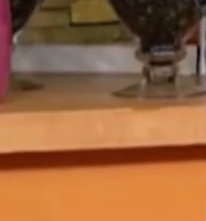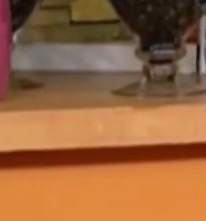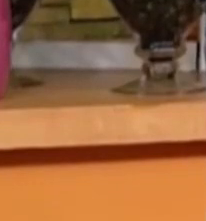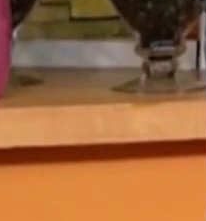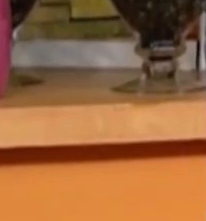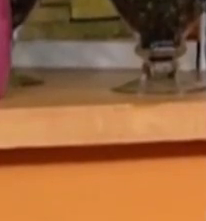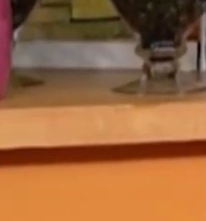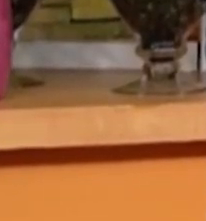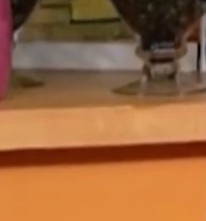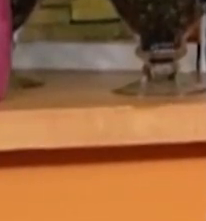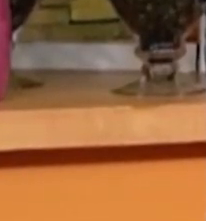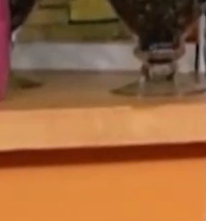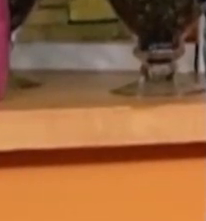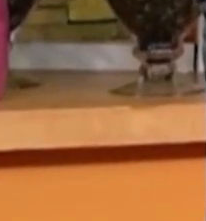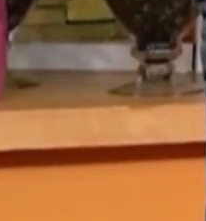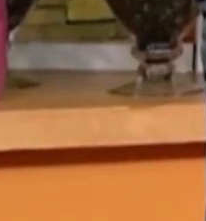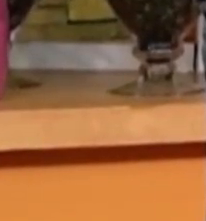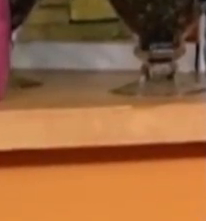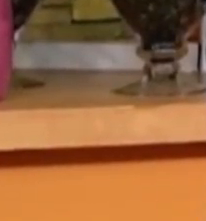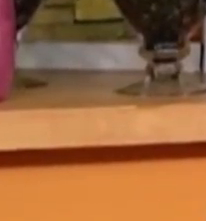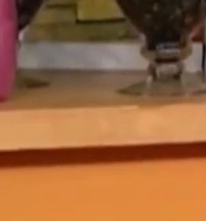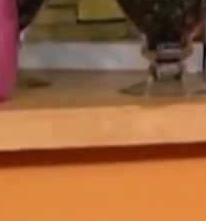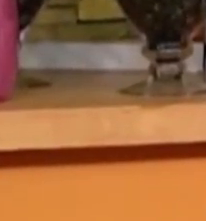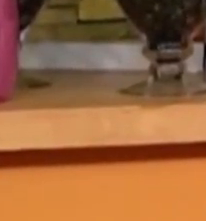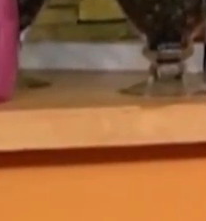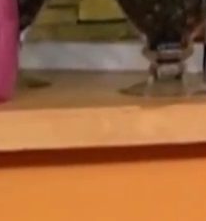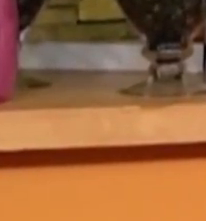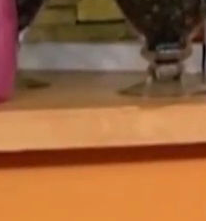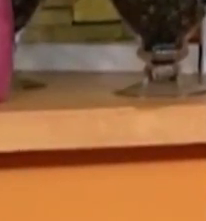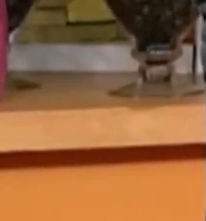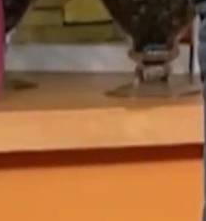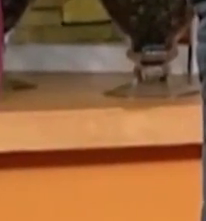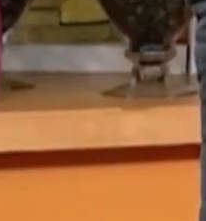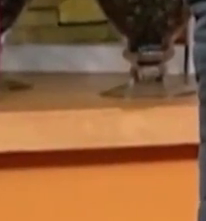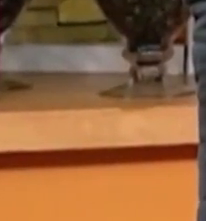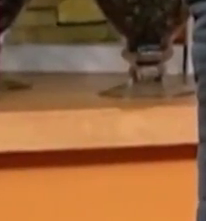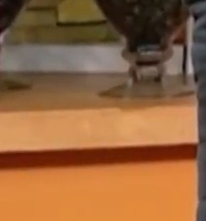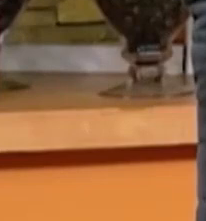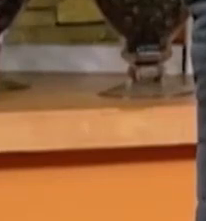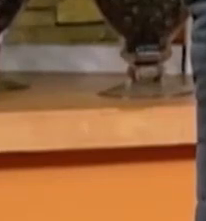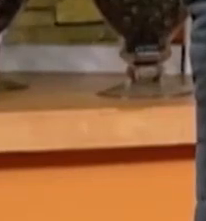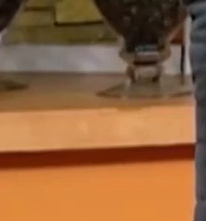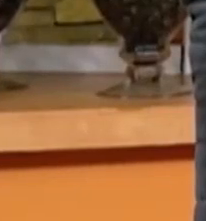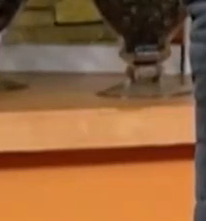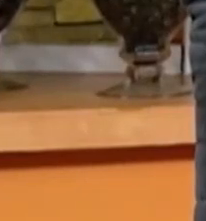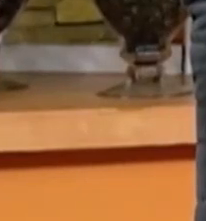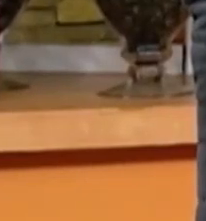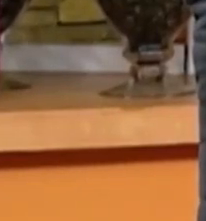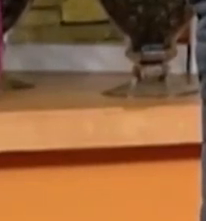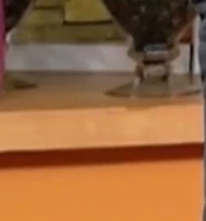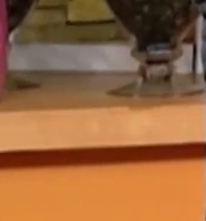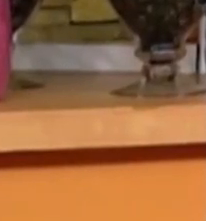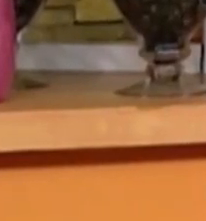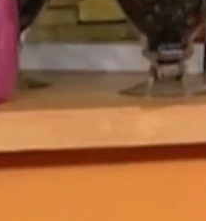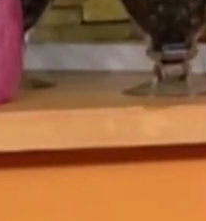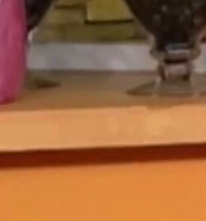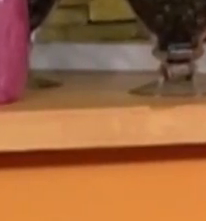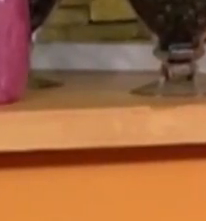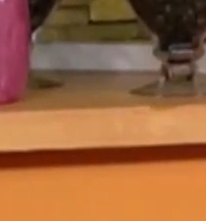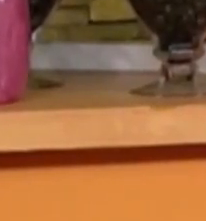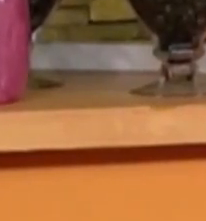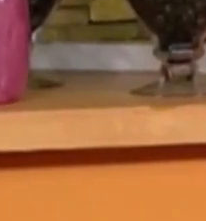news ka sa youtube.com/GMA News. I-click lang ang subscribe button. At sa mga kapuso abroad, maaari